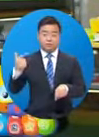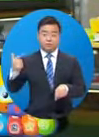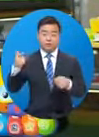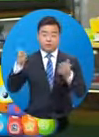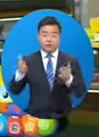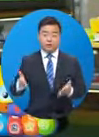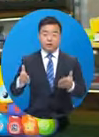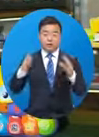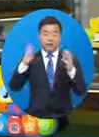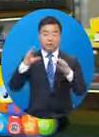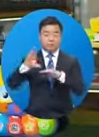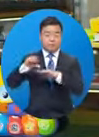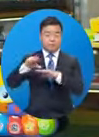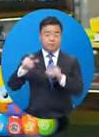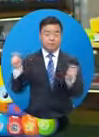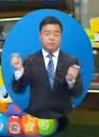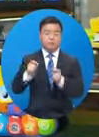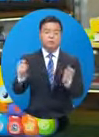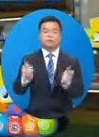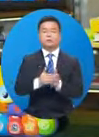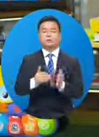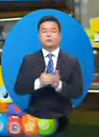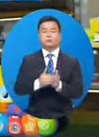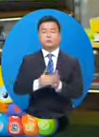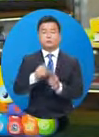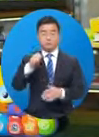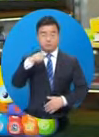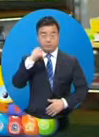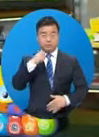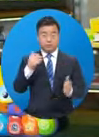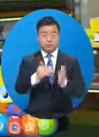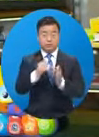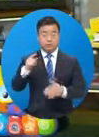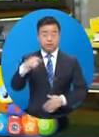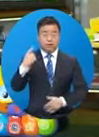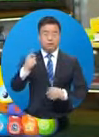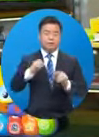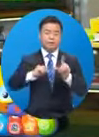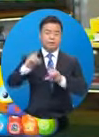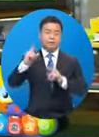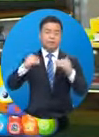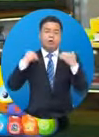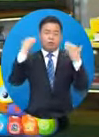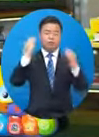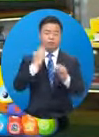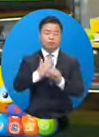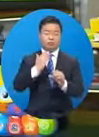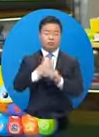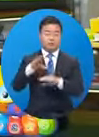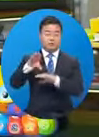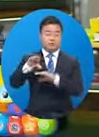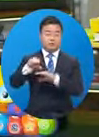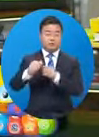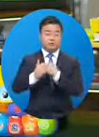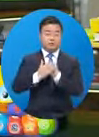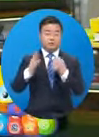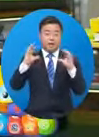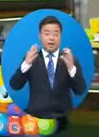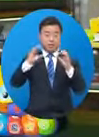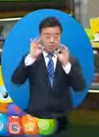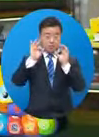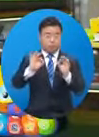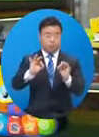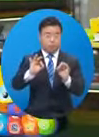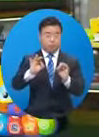먹고 나면 애들이 볼 만한 프로는 거의 어른들 방송을 위주로 하기 때문에 애들이 그 시간에 볼 만한 프로가